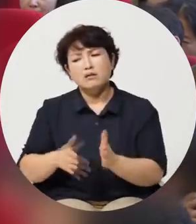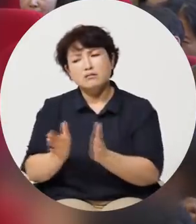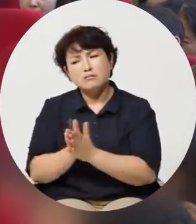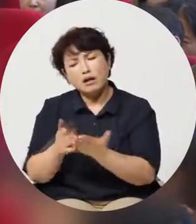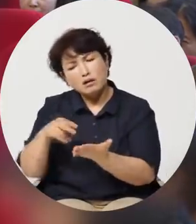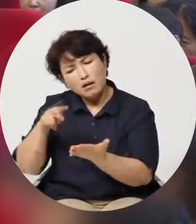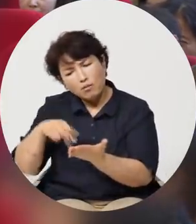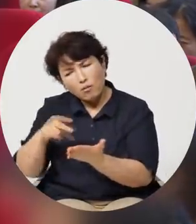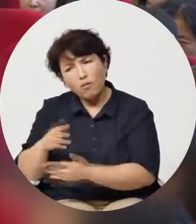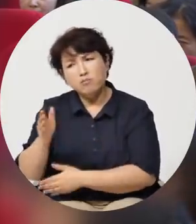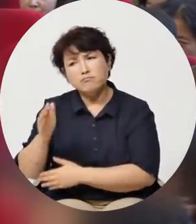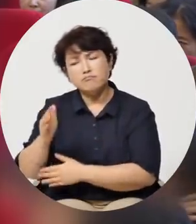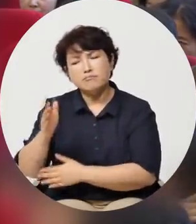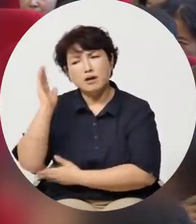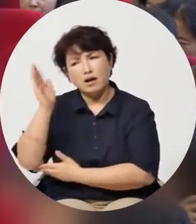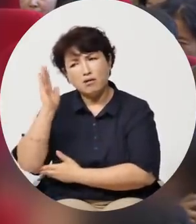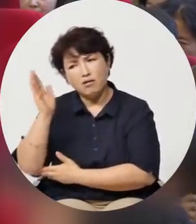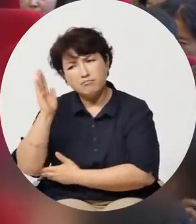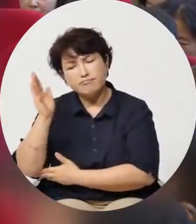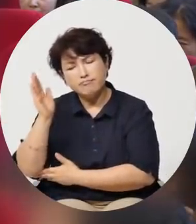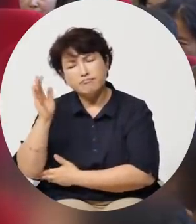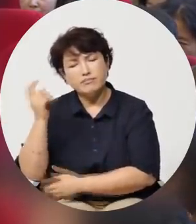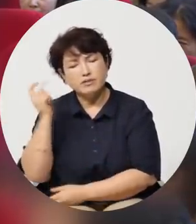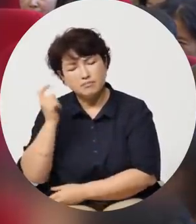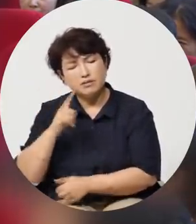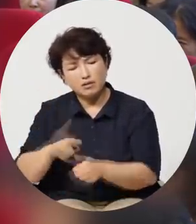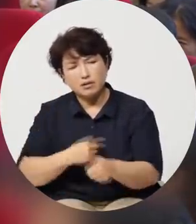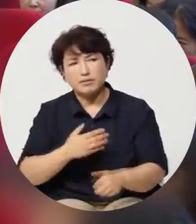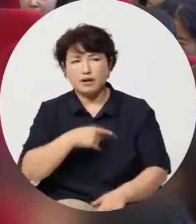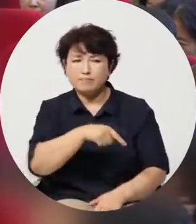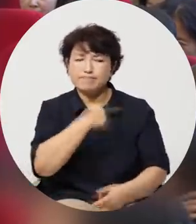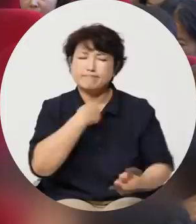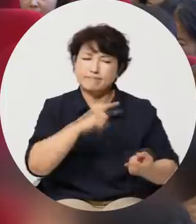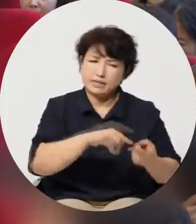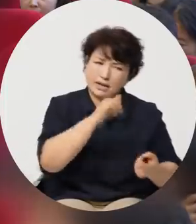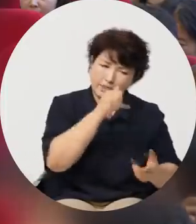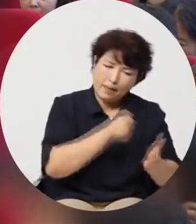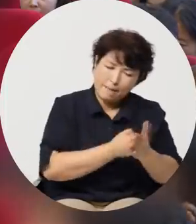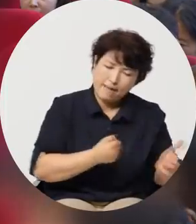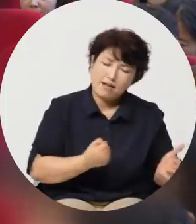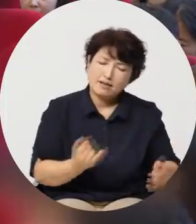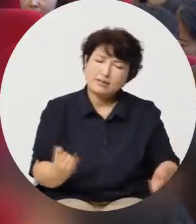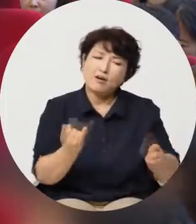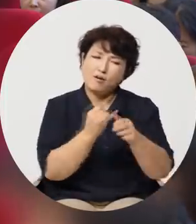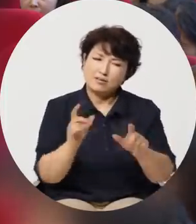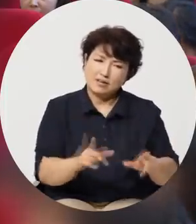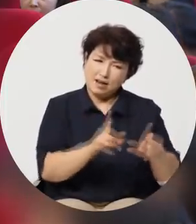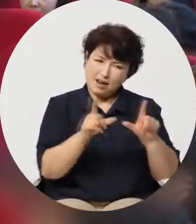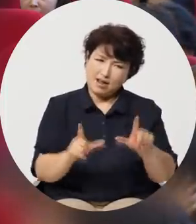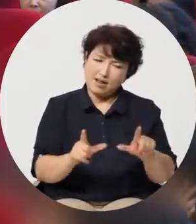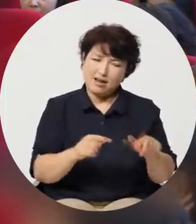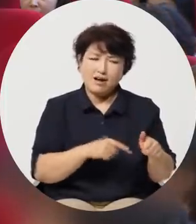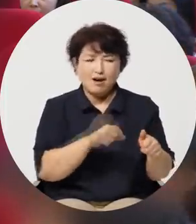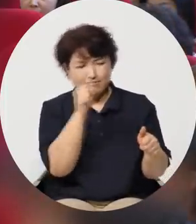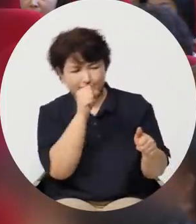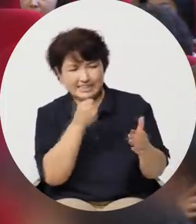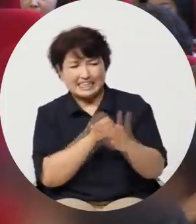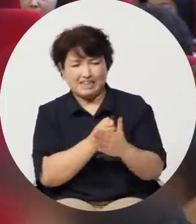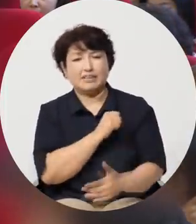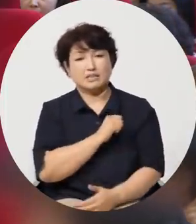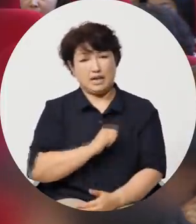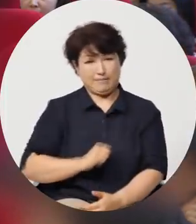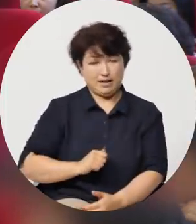읽고 강연을 들으면서 내가 좋은 게 있어서 이 남편과 사는 거다, 내가 더 좋아서 참는